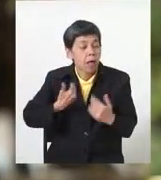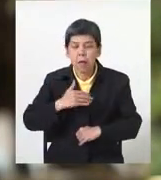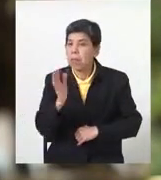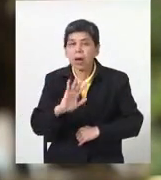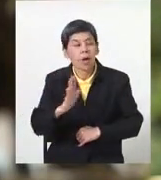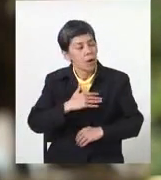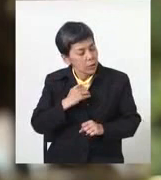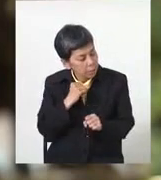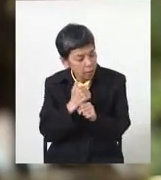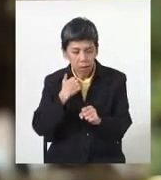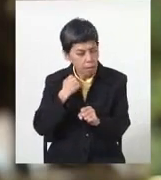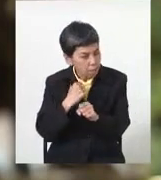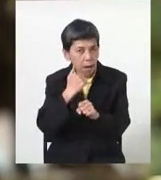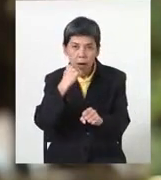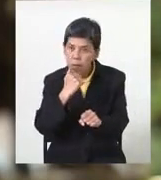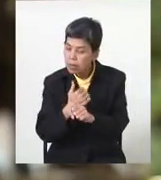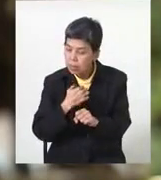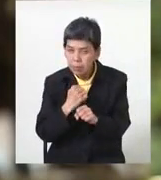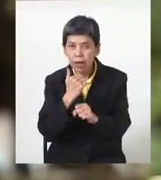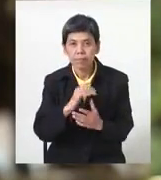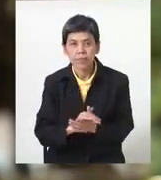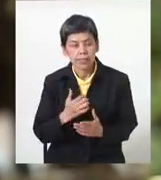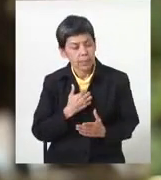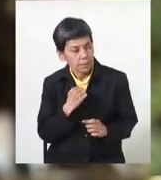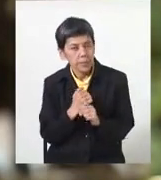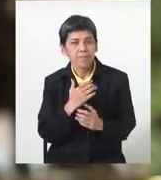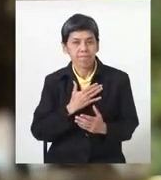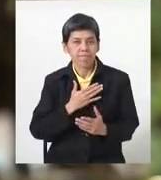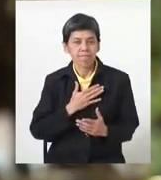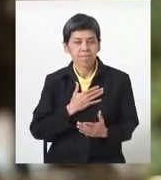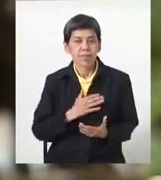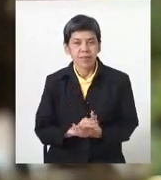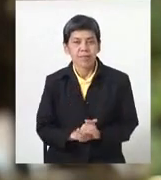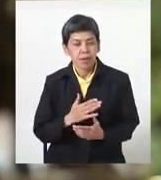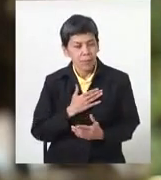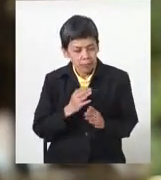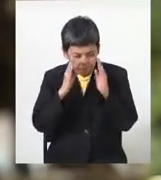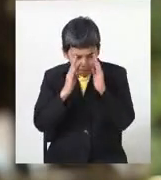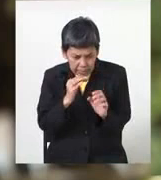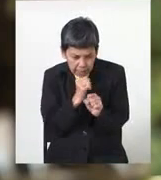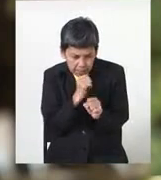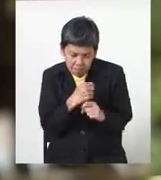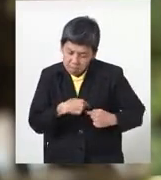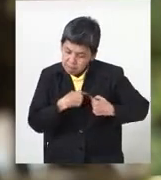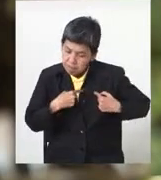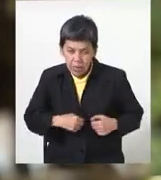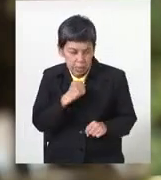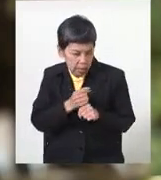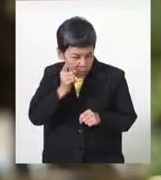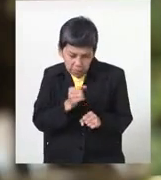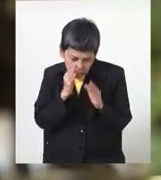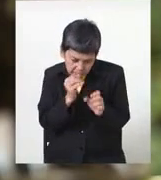ไกลเกินกำลังเราแต่เป็นฝันที่เรากระโดดจับได้คว้ามันได้แล้วก็ต้องตั้งใจและทุ่ม